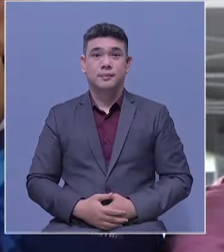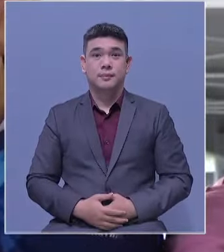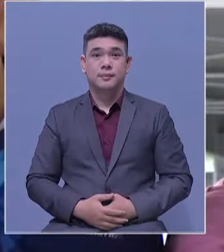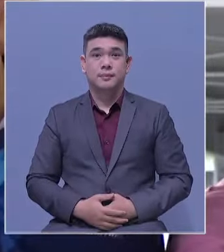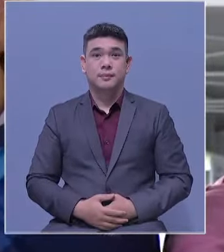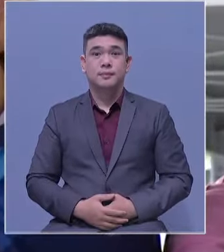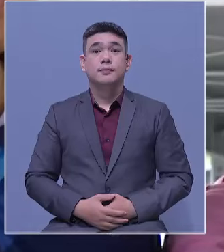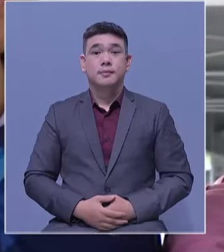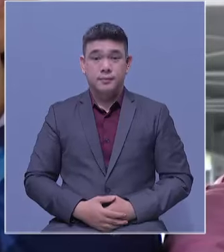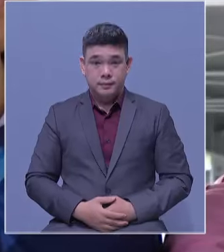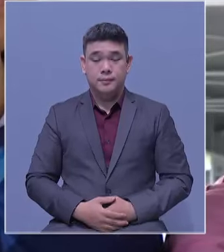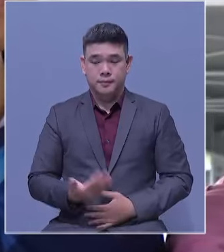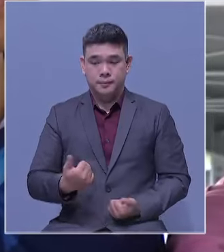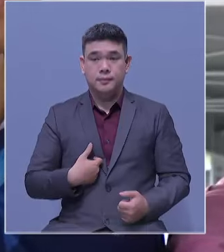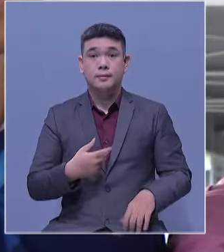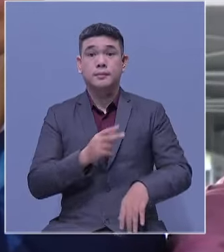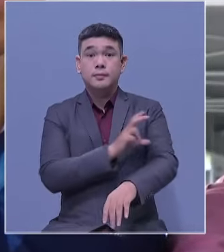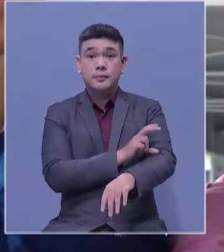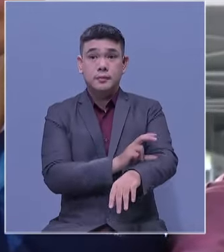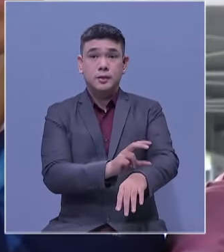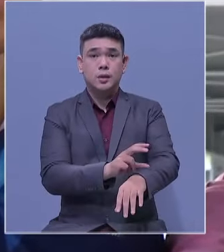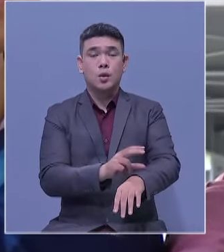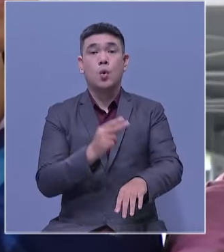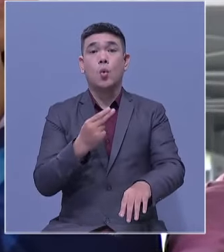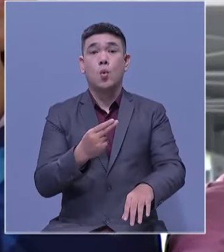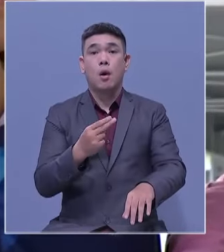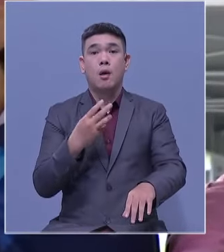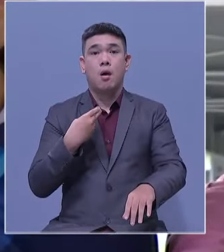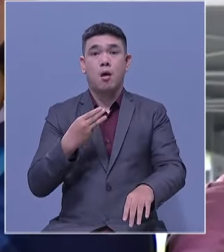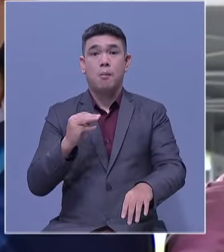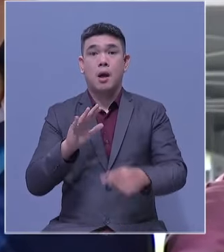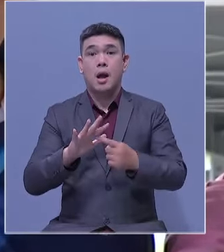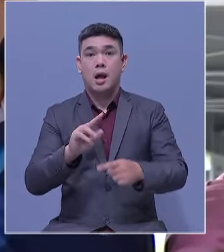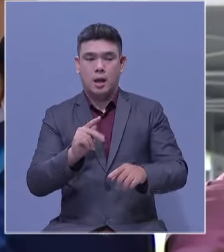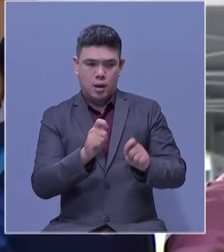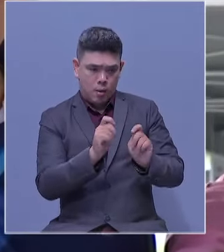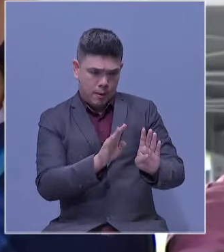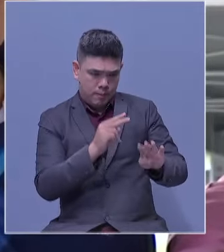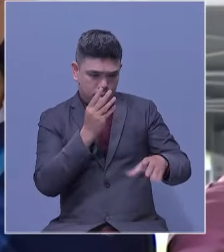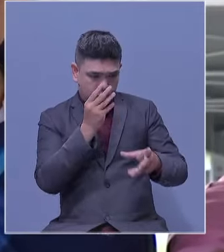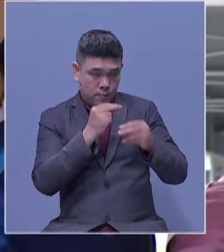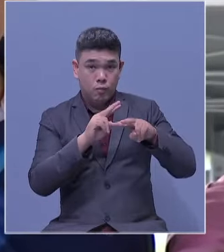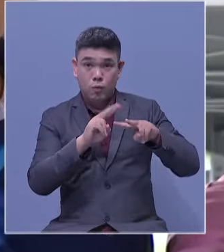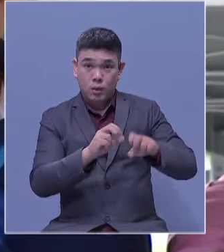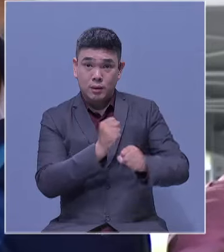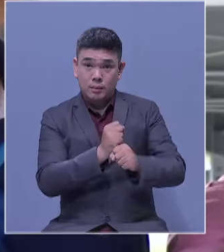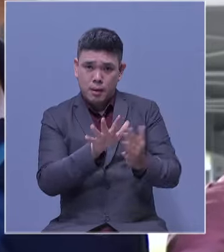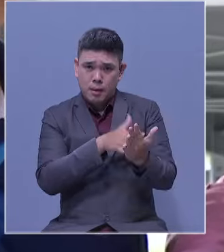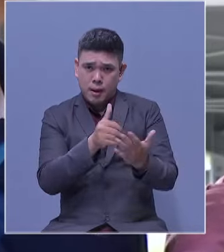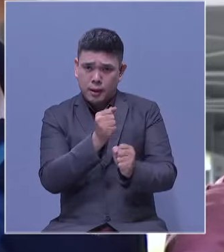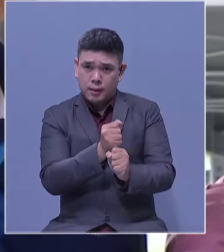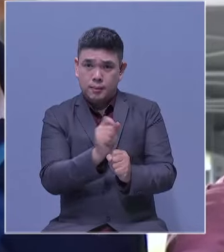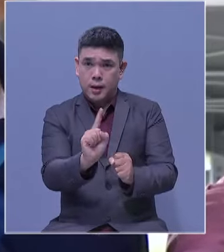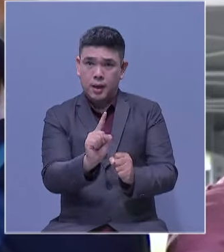ค่ะสมากขณะนี้ก็ต้องเอ่ออยู่ระหว่างการศึกษาออกแบบของรคมแล้วก็จะเอาเข้า